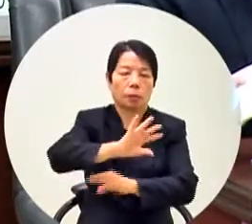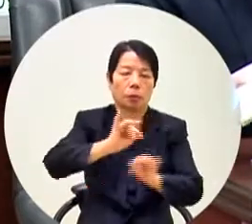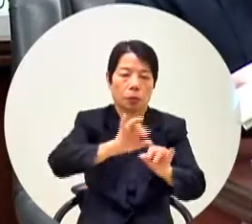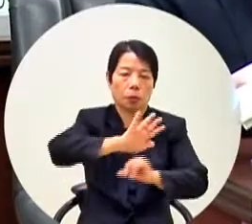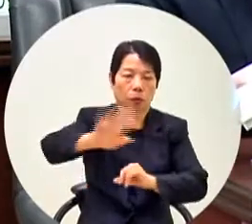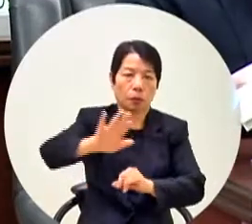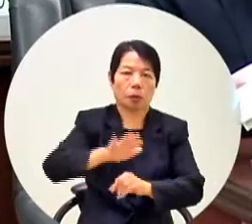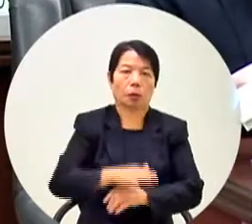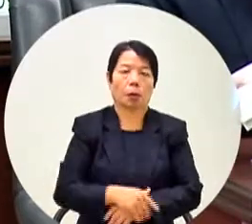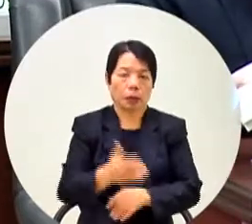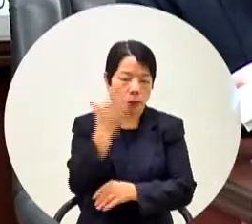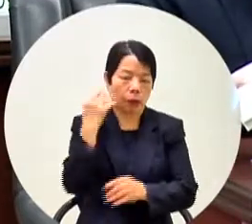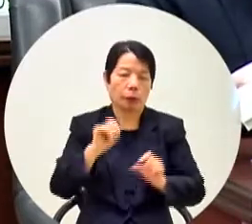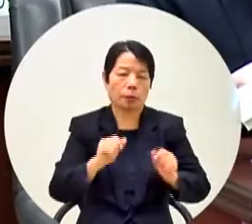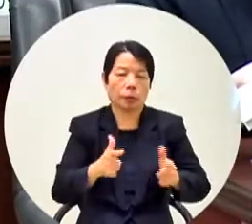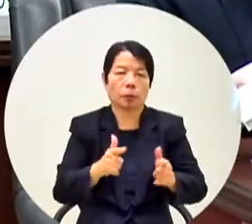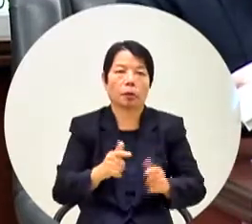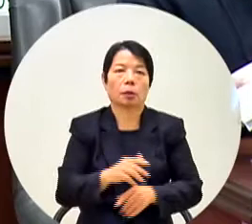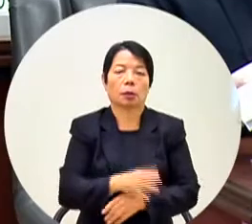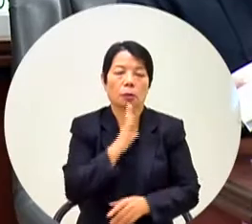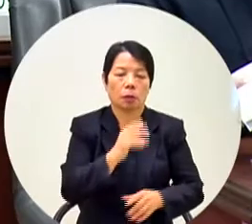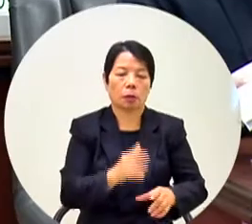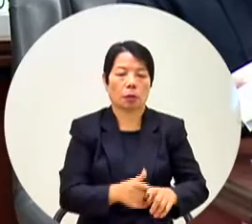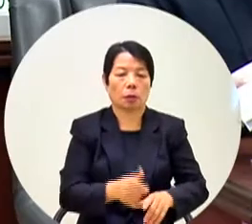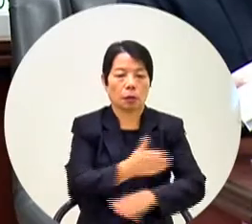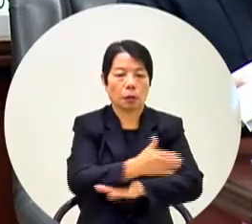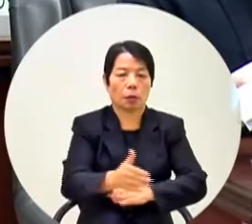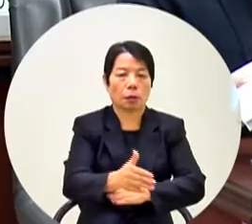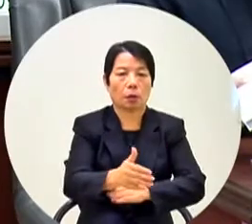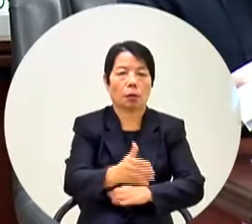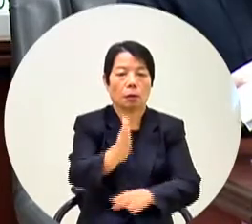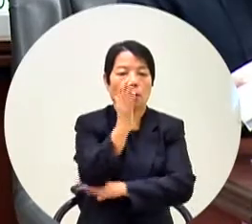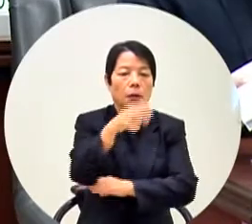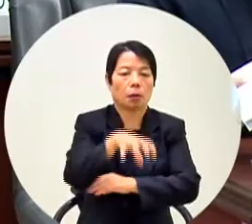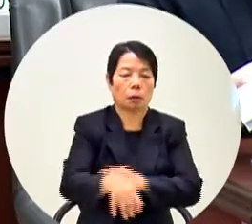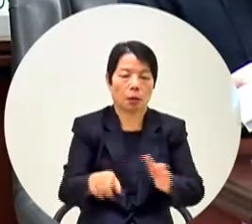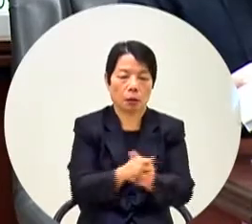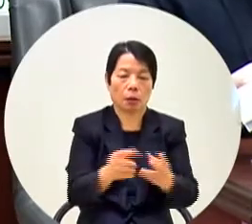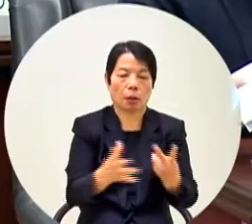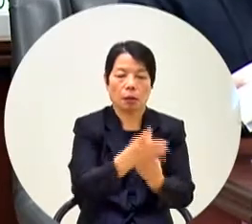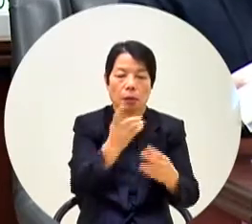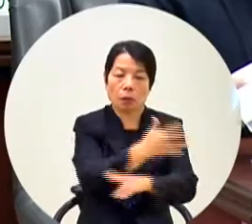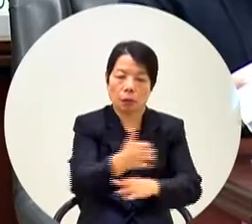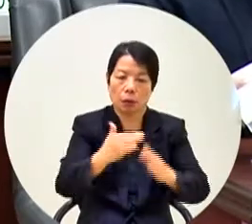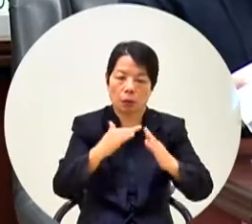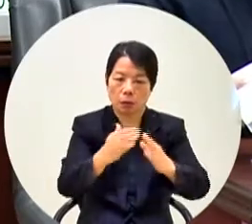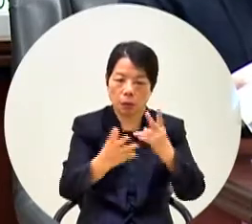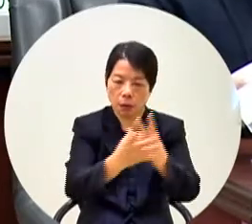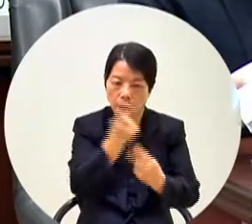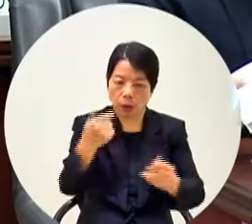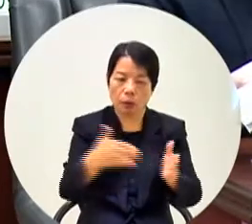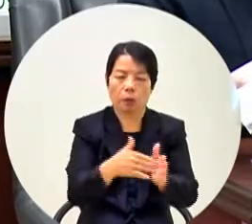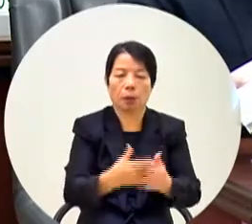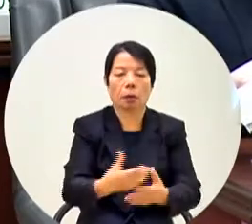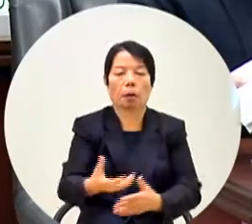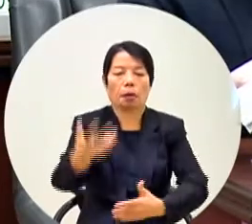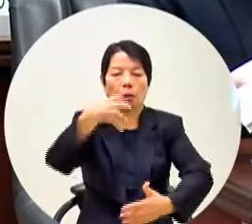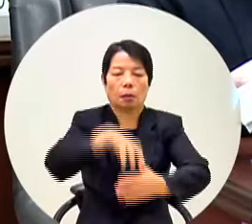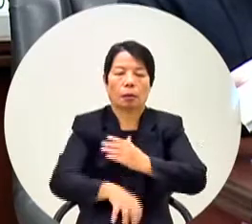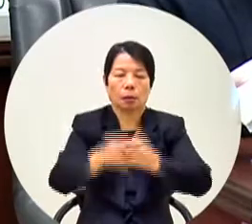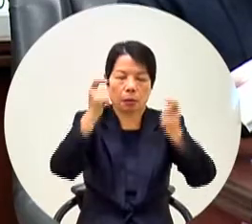是私有地，当初是乡公所的地，县市合并了。就收归咱高雄市政